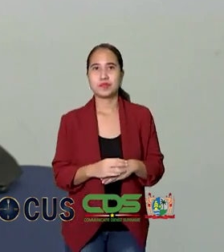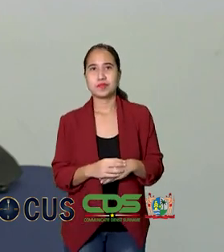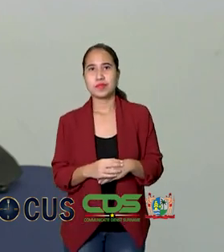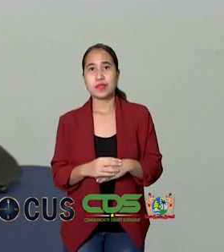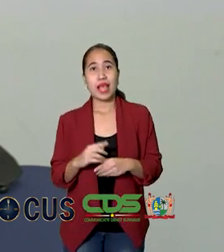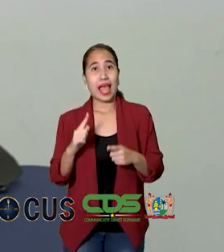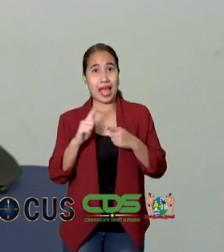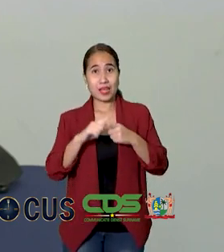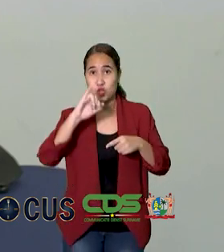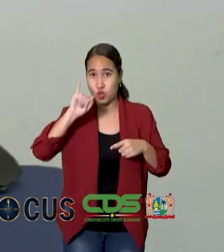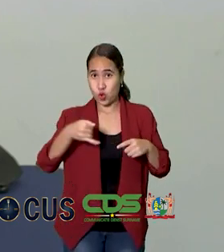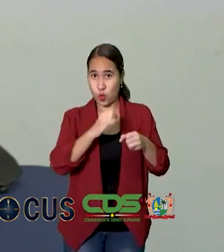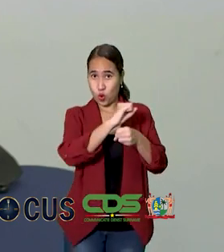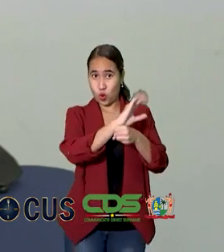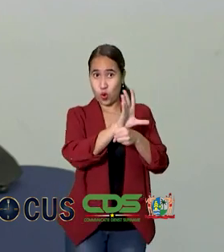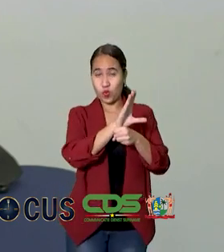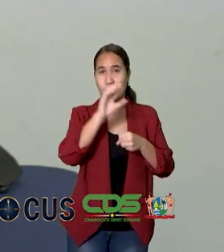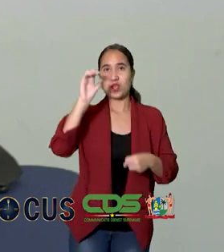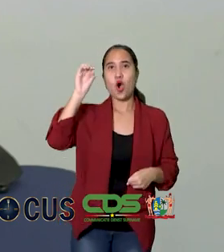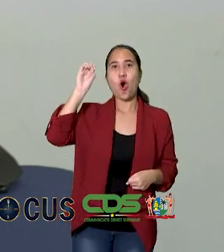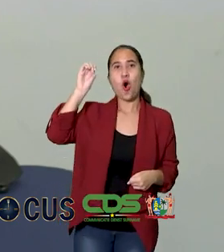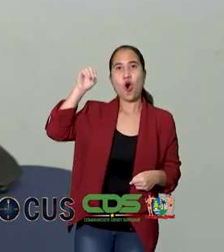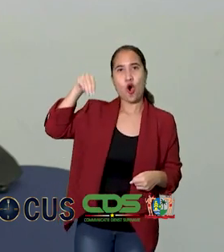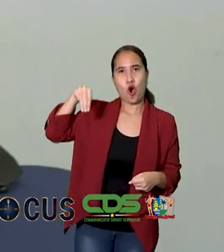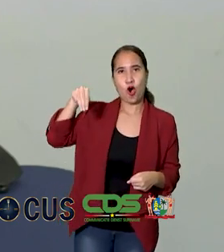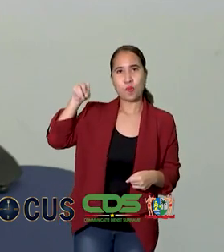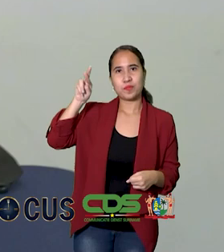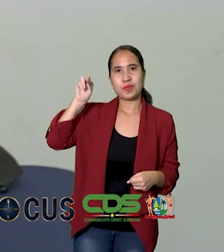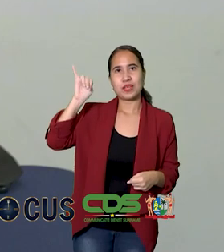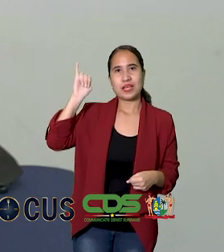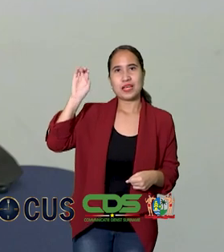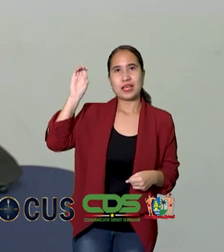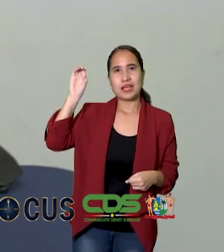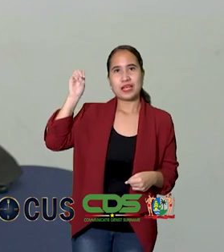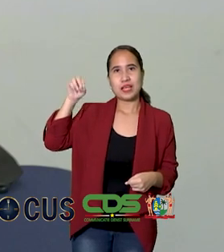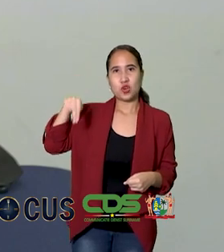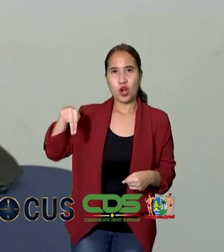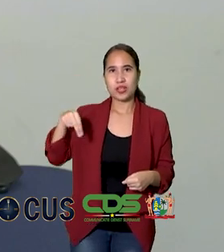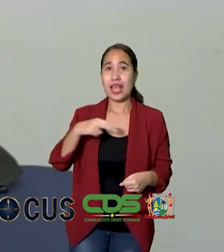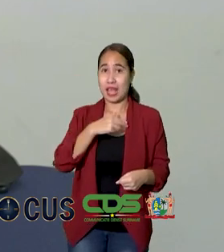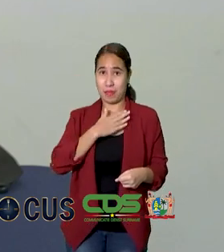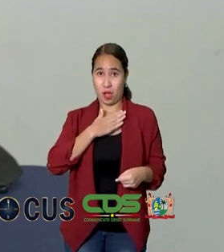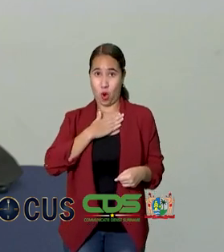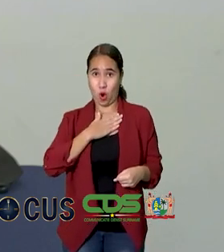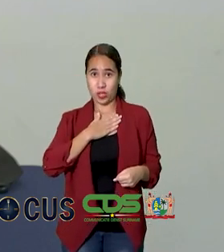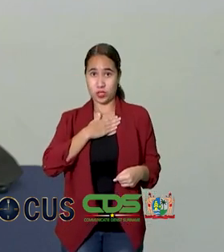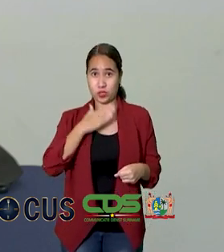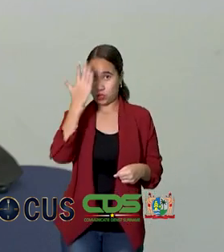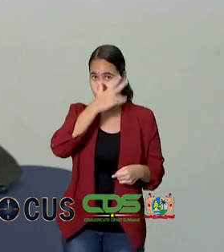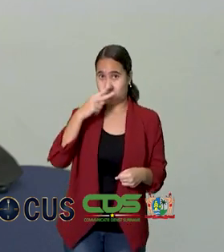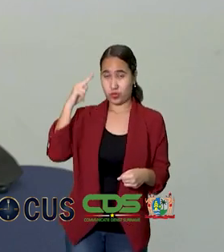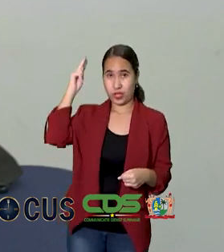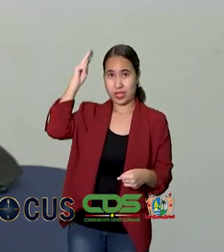nog geen rol. En dat zal bij onze vijfde golf waarschijnlijk wel het geval zijn. Dus